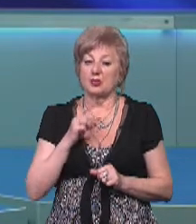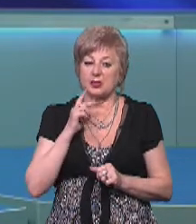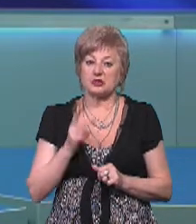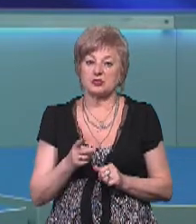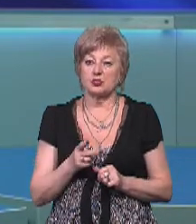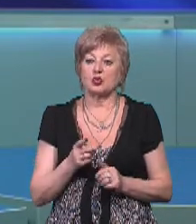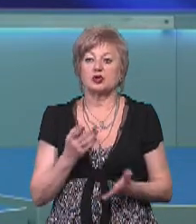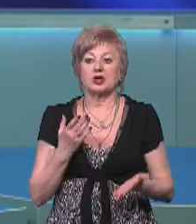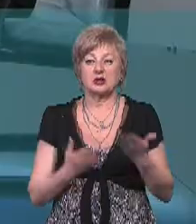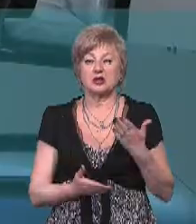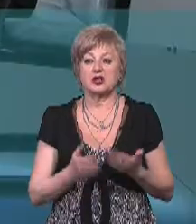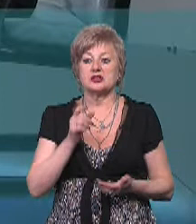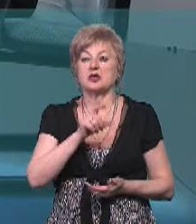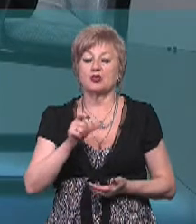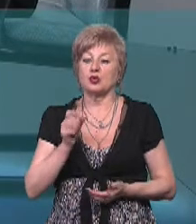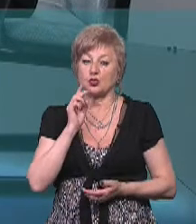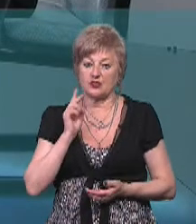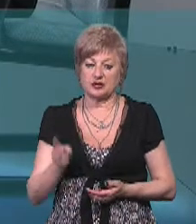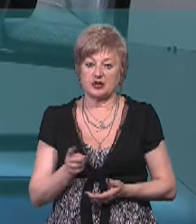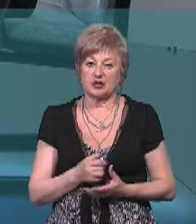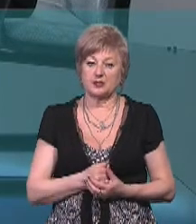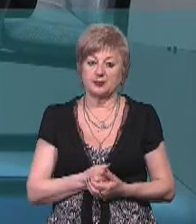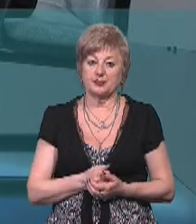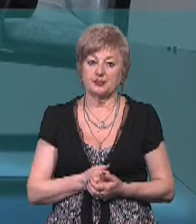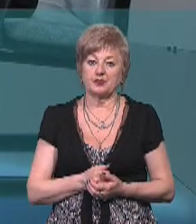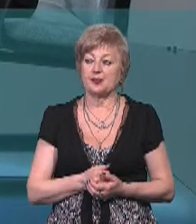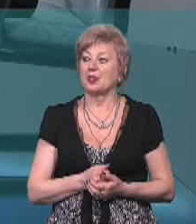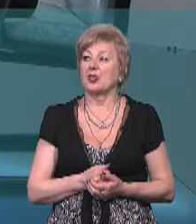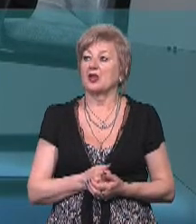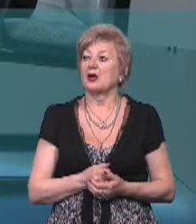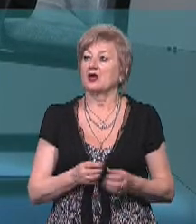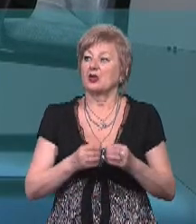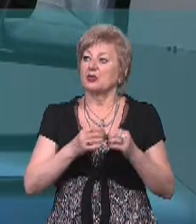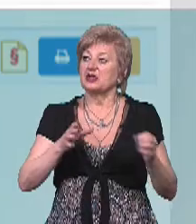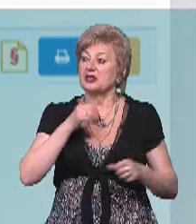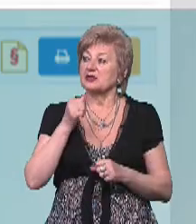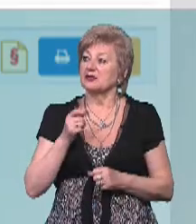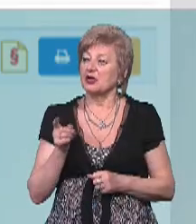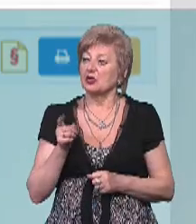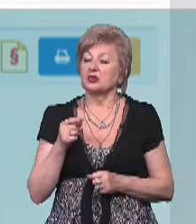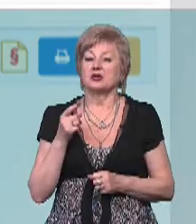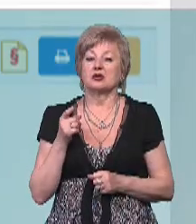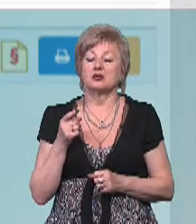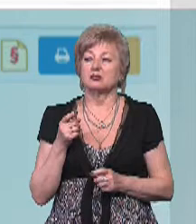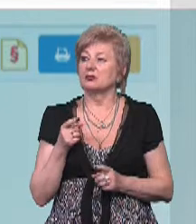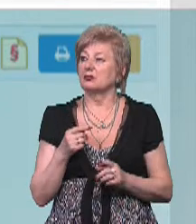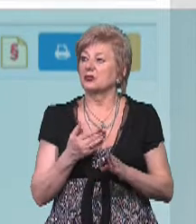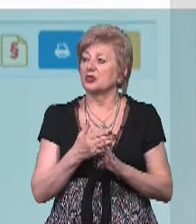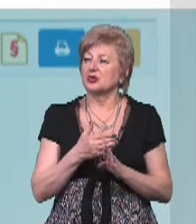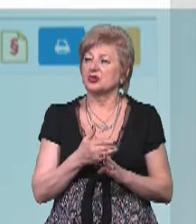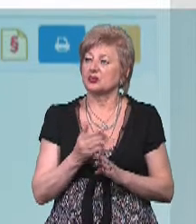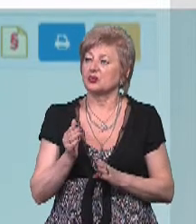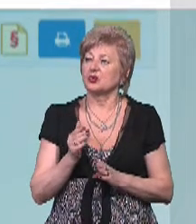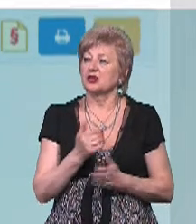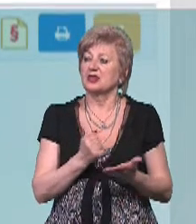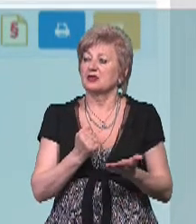міністрів. Якщо можемо подивитися, глядачі побачили. Від 16 вересня 2015 року. Це про затвердження перспективного плану формування